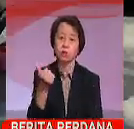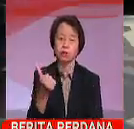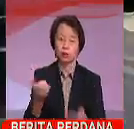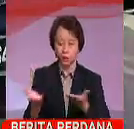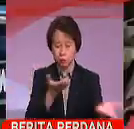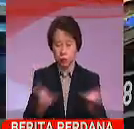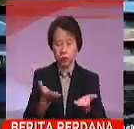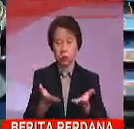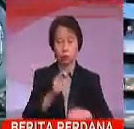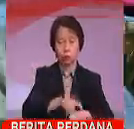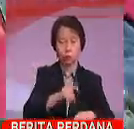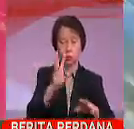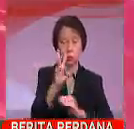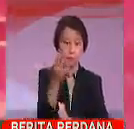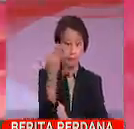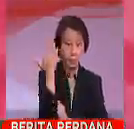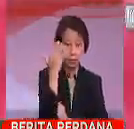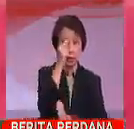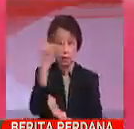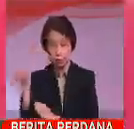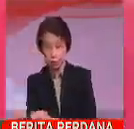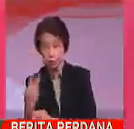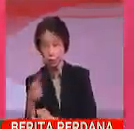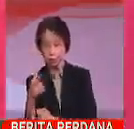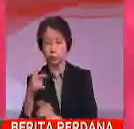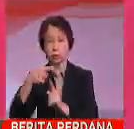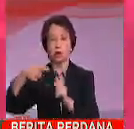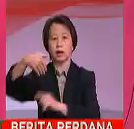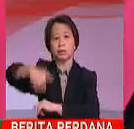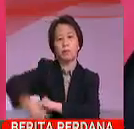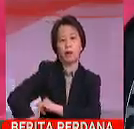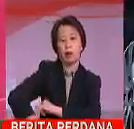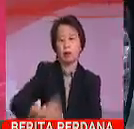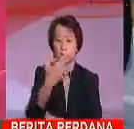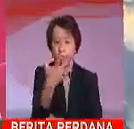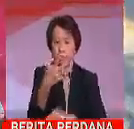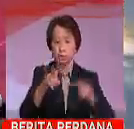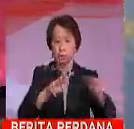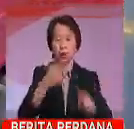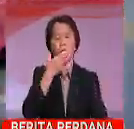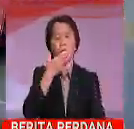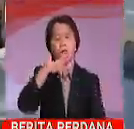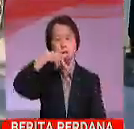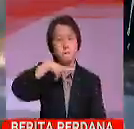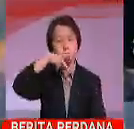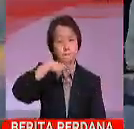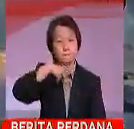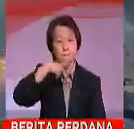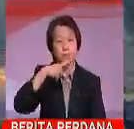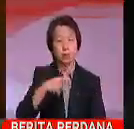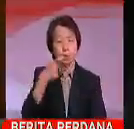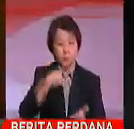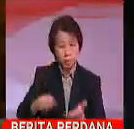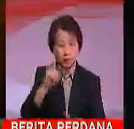ini beroperasi dari pukul 6 pagi hingga 12.30 malam menggunakan 3 van berwarna merah jambu. Kadar